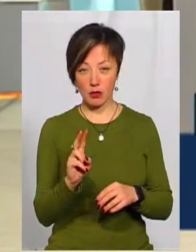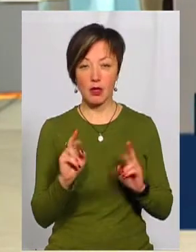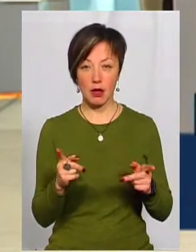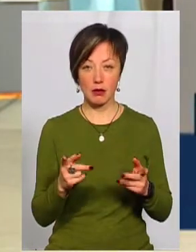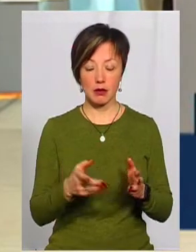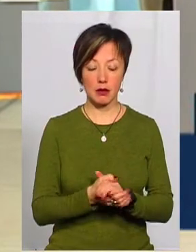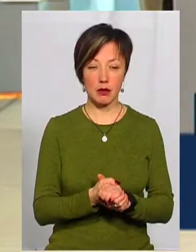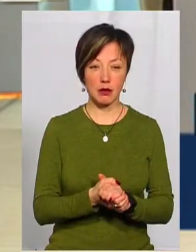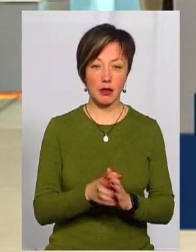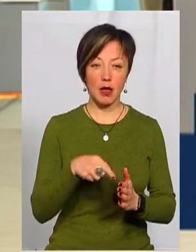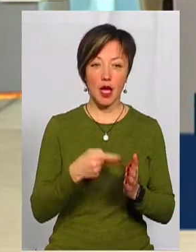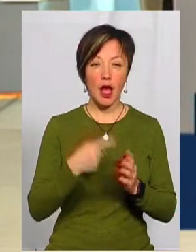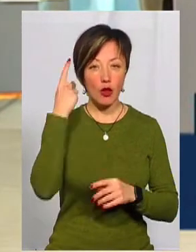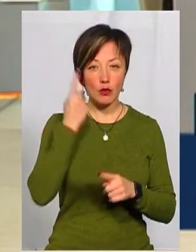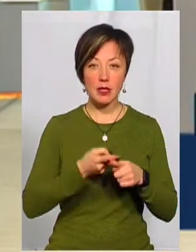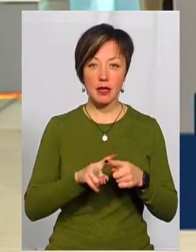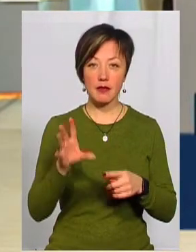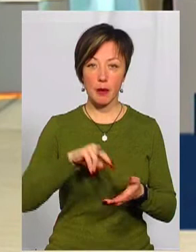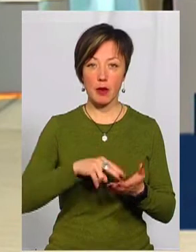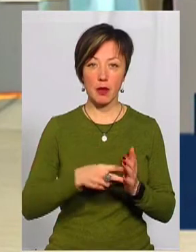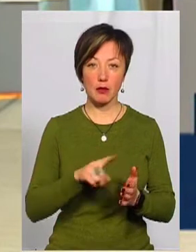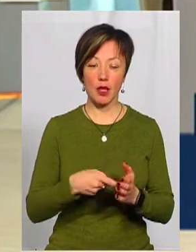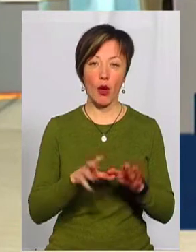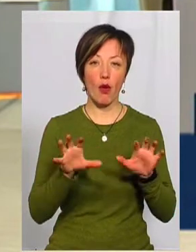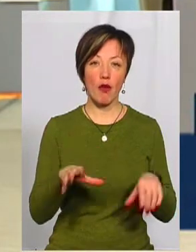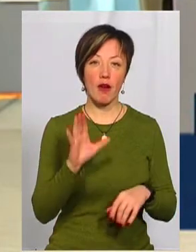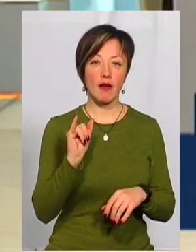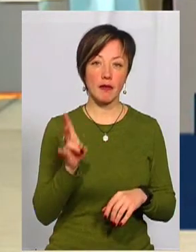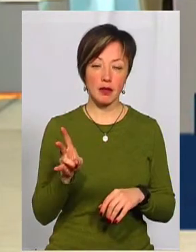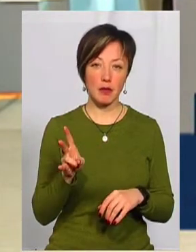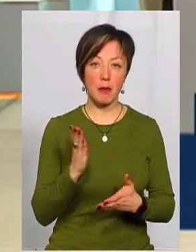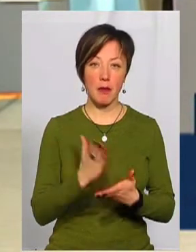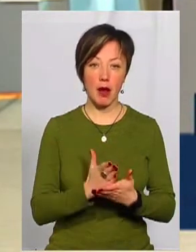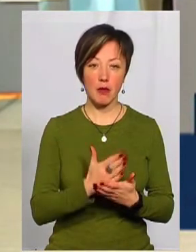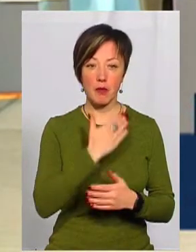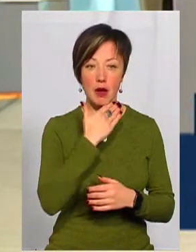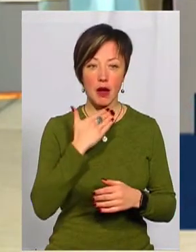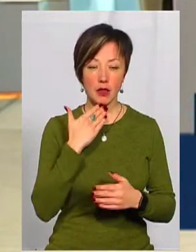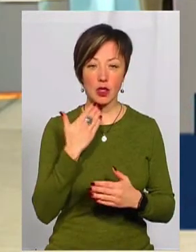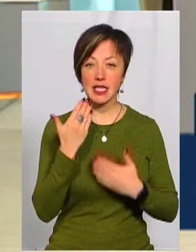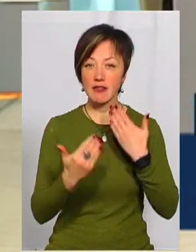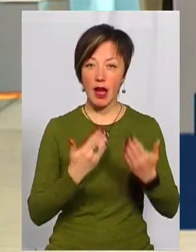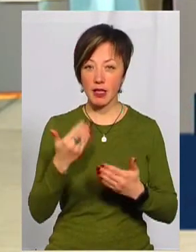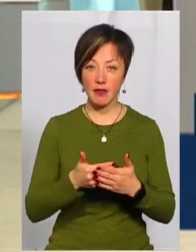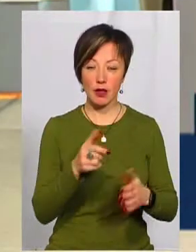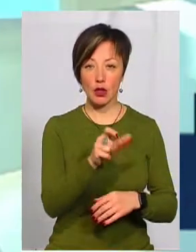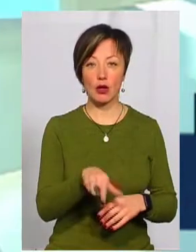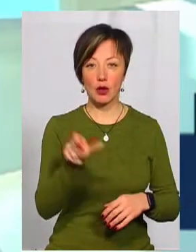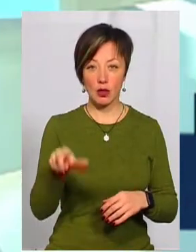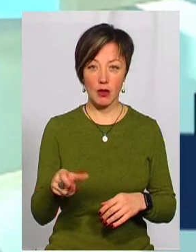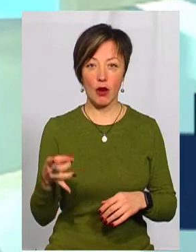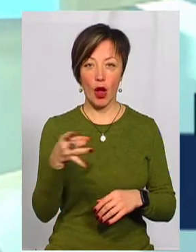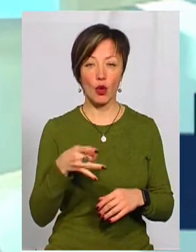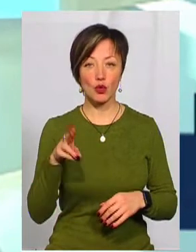думаю, що це все передбачував міський голова. Він має дуже багато звернень від мешканців, особливо